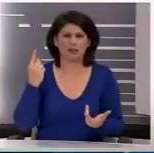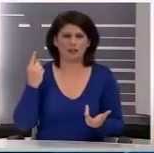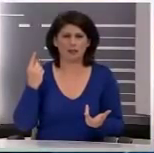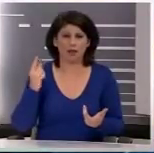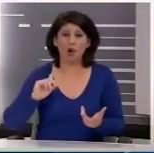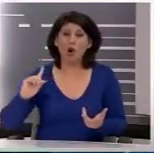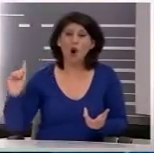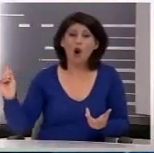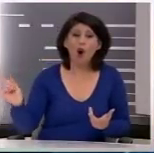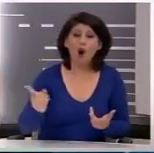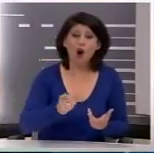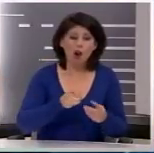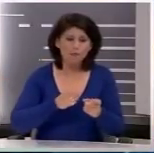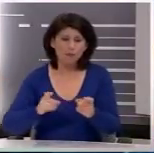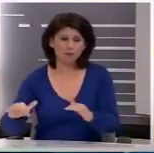συγκεντρώνονται όλα τα πυρά επάνω μου.